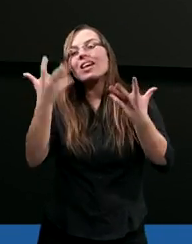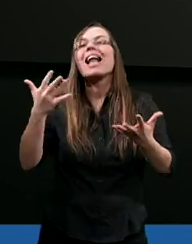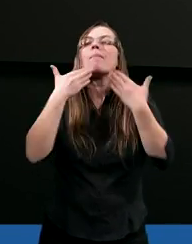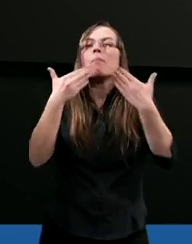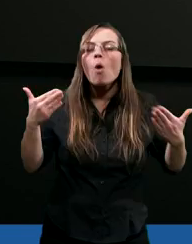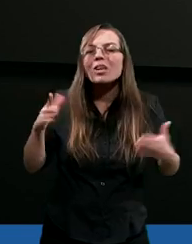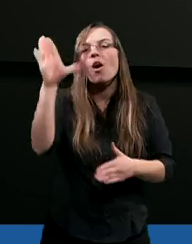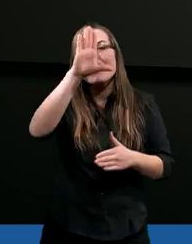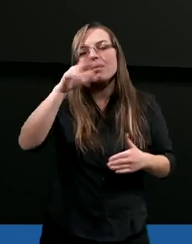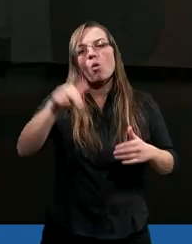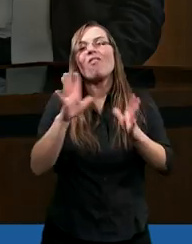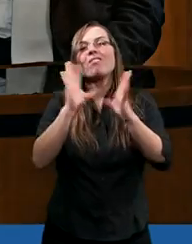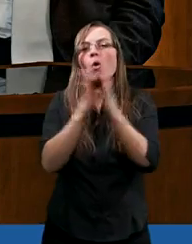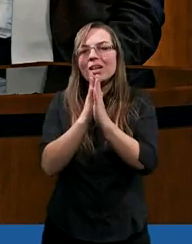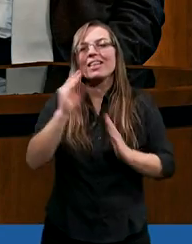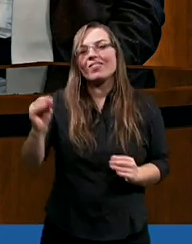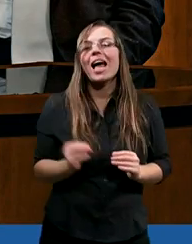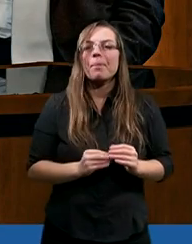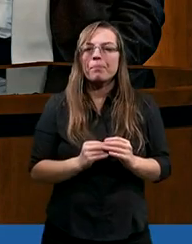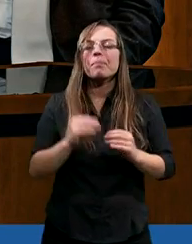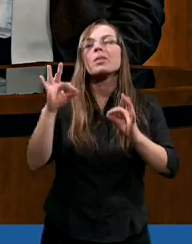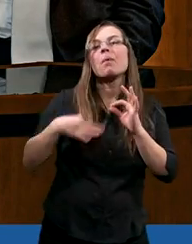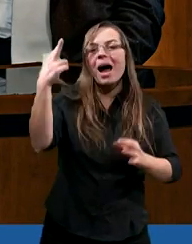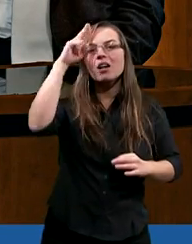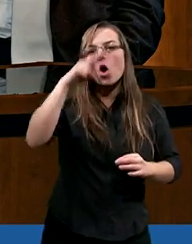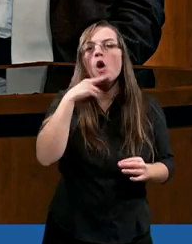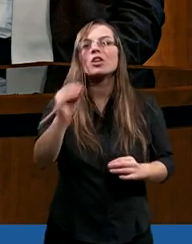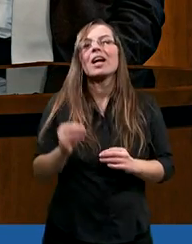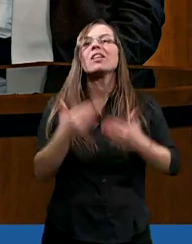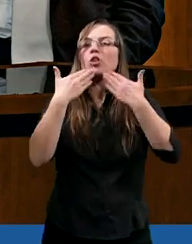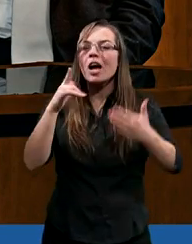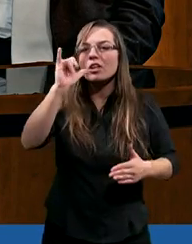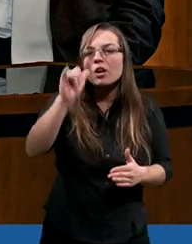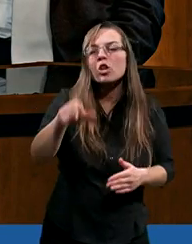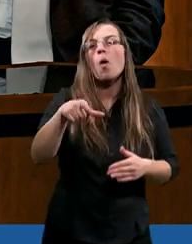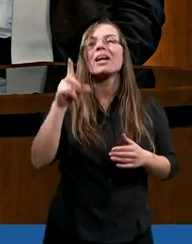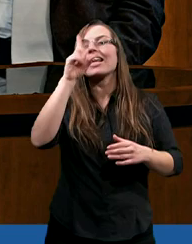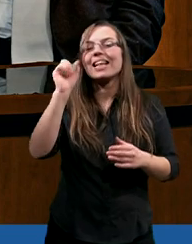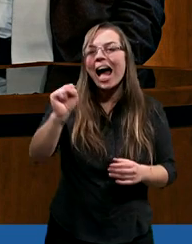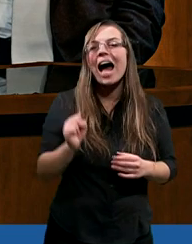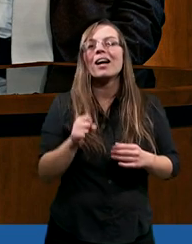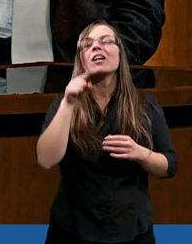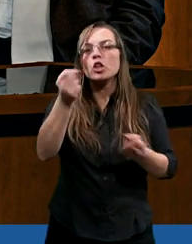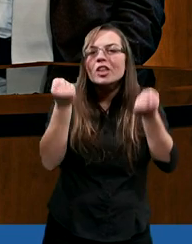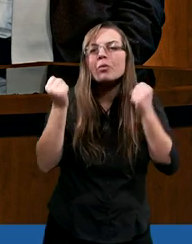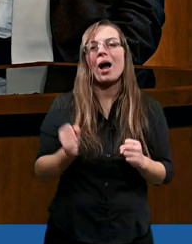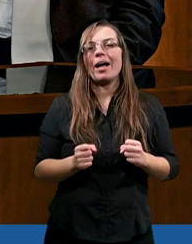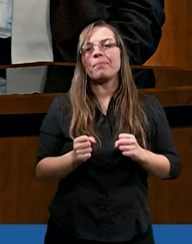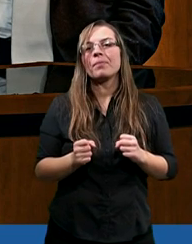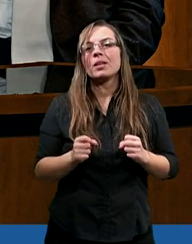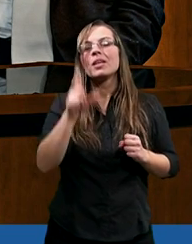modlitwie podziękować. Kochany Ojcze, dziękujemy Tobie za chwilę,